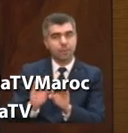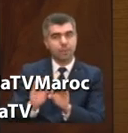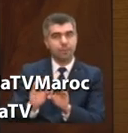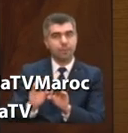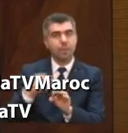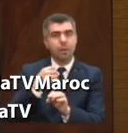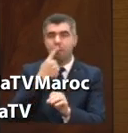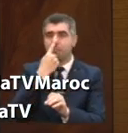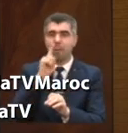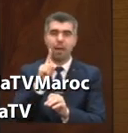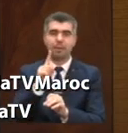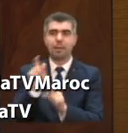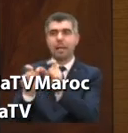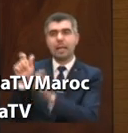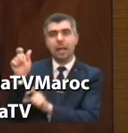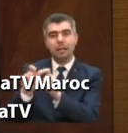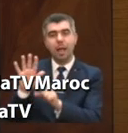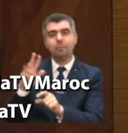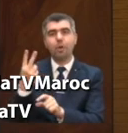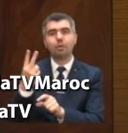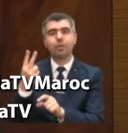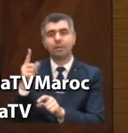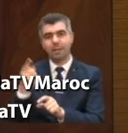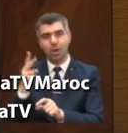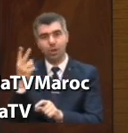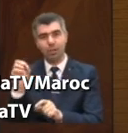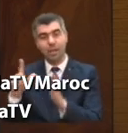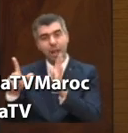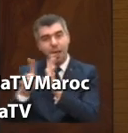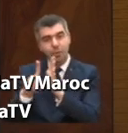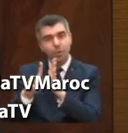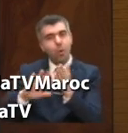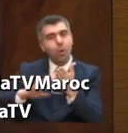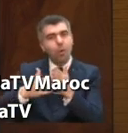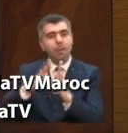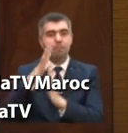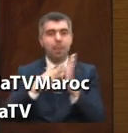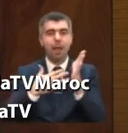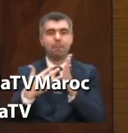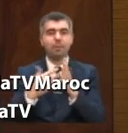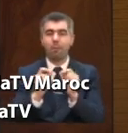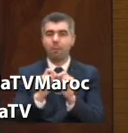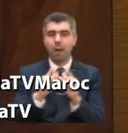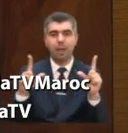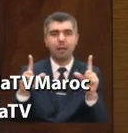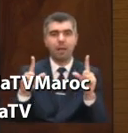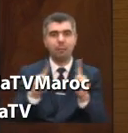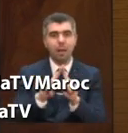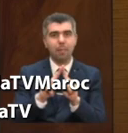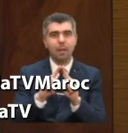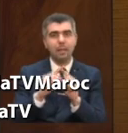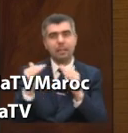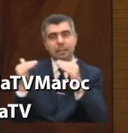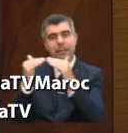الوضعية، داكشي على جال قانون 25 20 كيتحدث وكيرسم وكيحدد بوضوح طبيعه